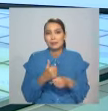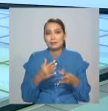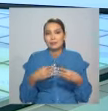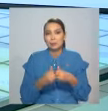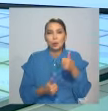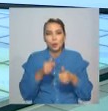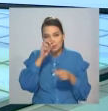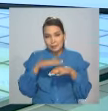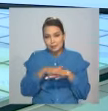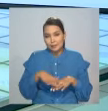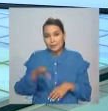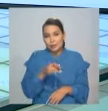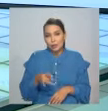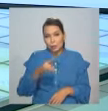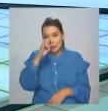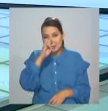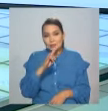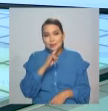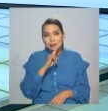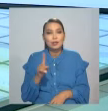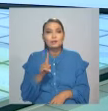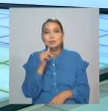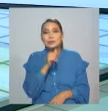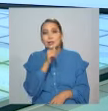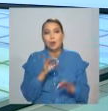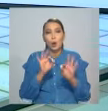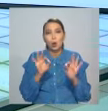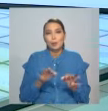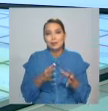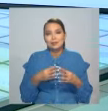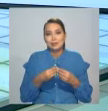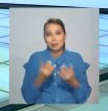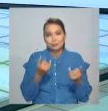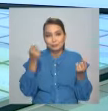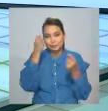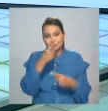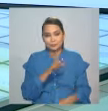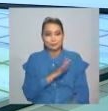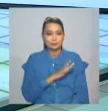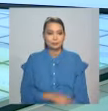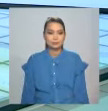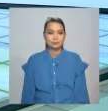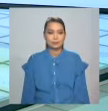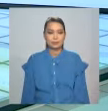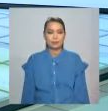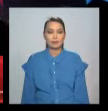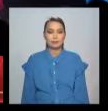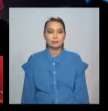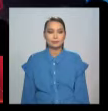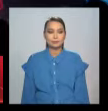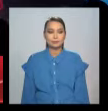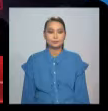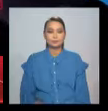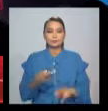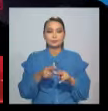конкурса страны из всех регионов Казахстана. В чем секрет образцовых семей, выяснял мой коллега Иргали Рамазанулы. Вот